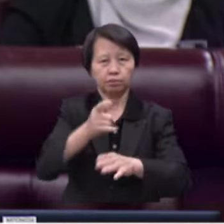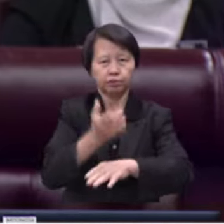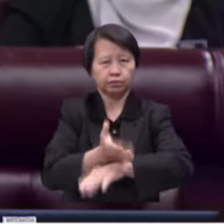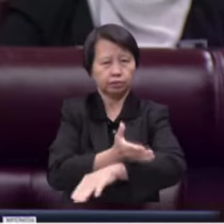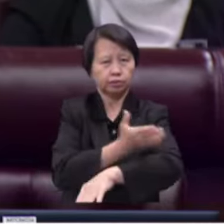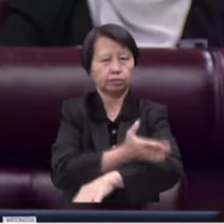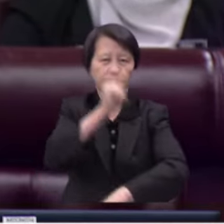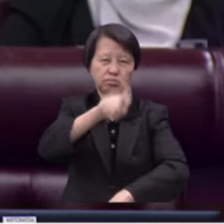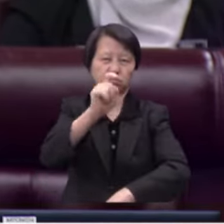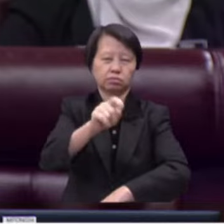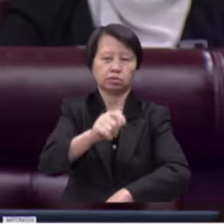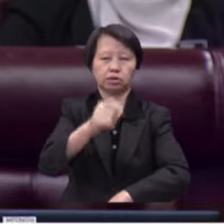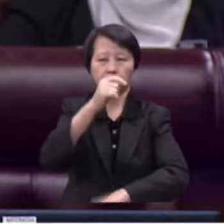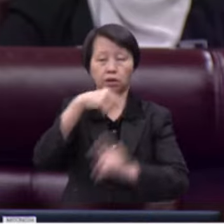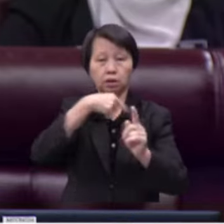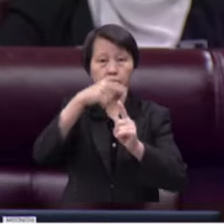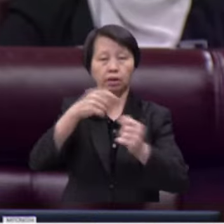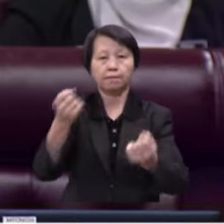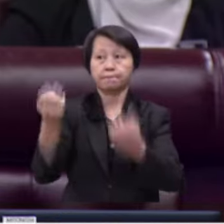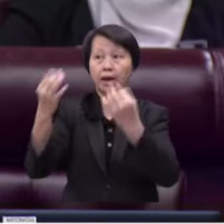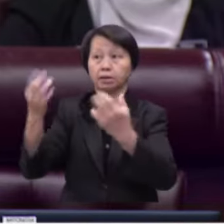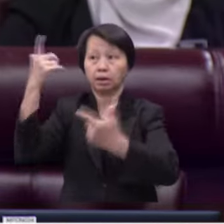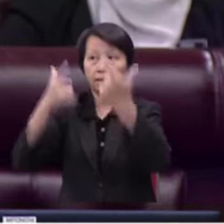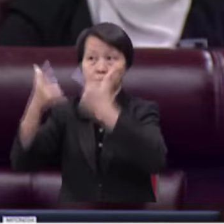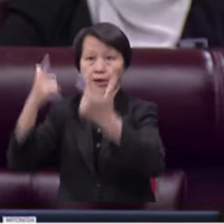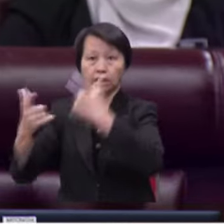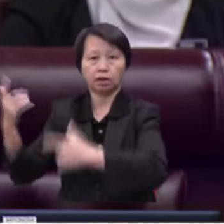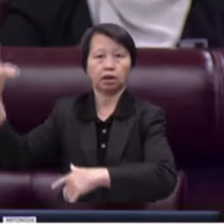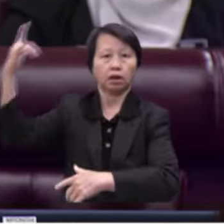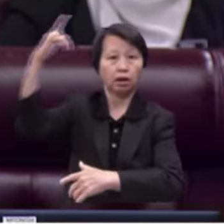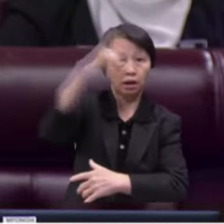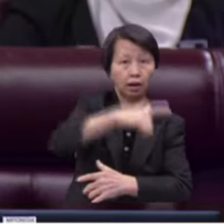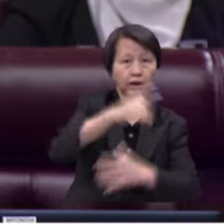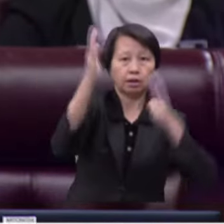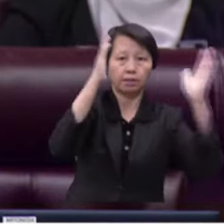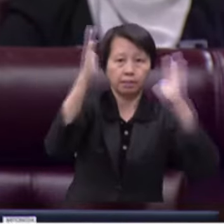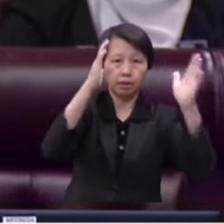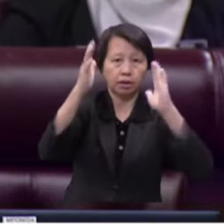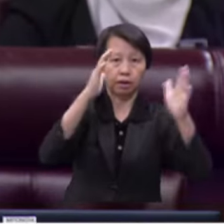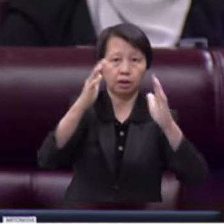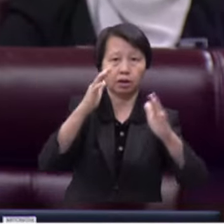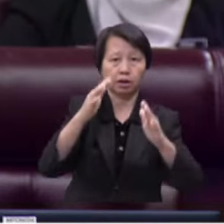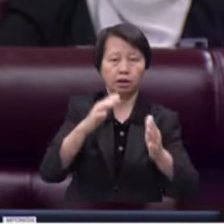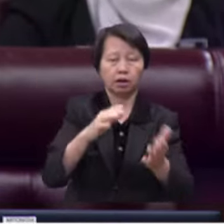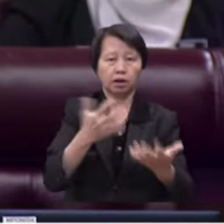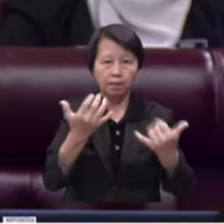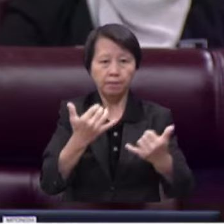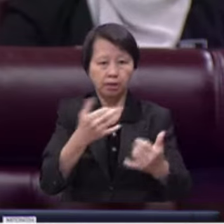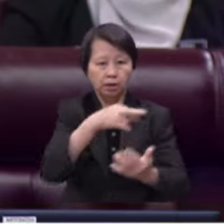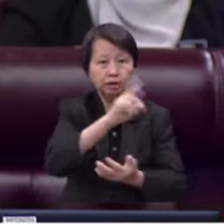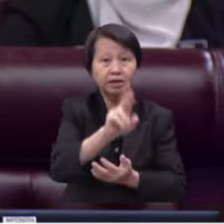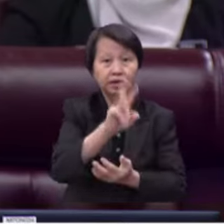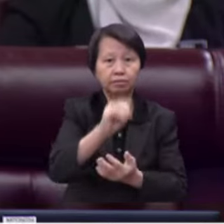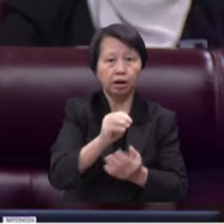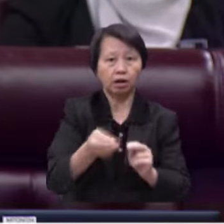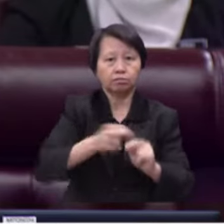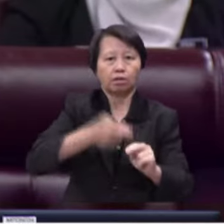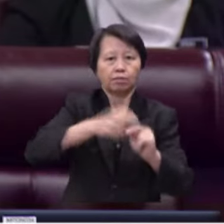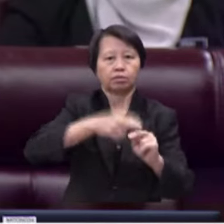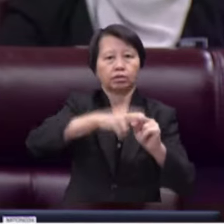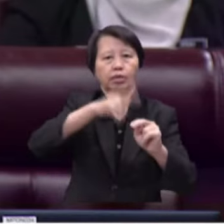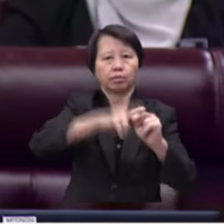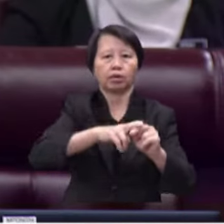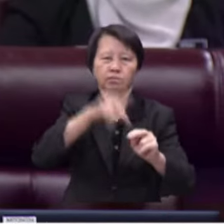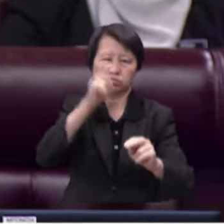supaya Apabila lebih ramai pelancong datang ke negara kita maka iman terhadap Ringgit akan bertambah